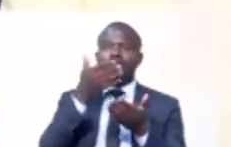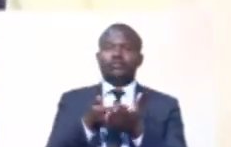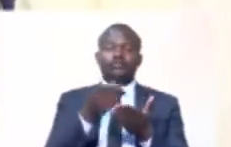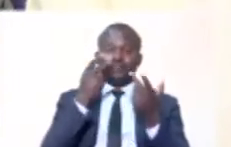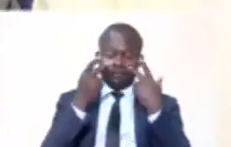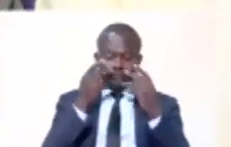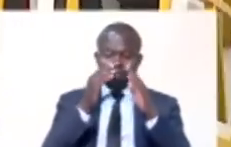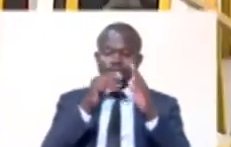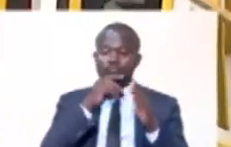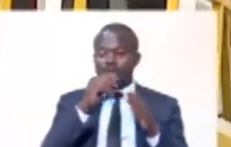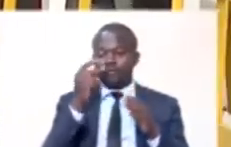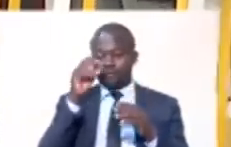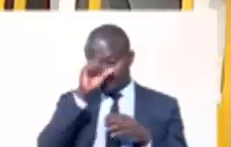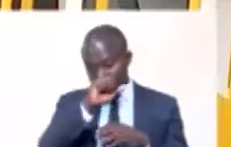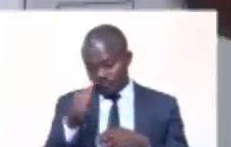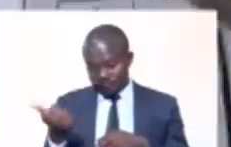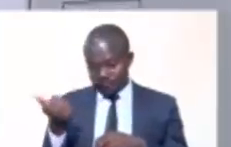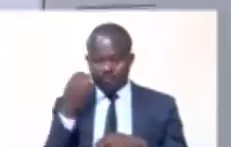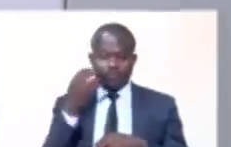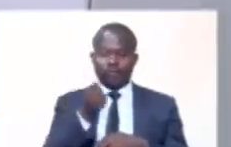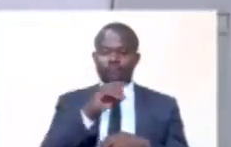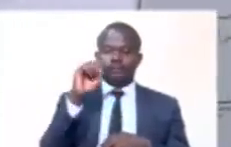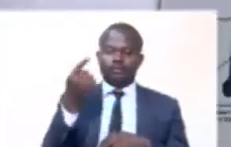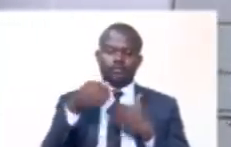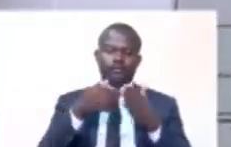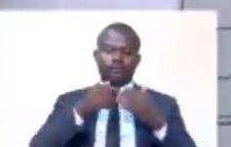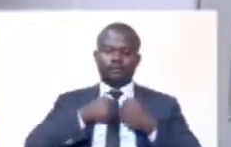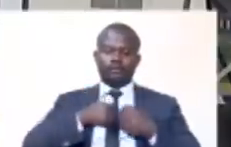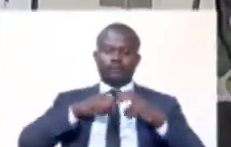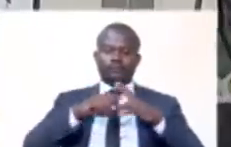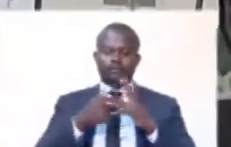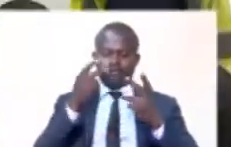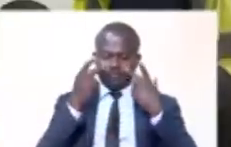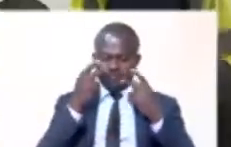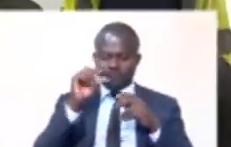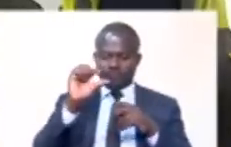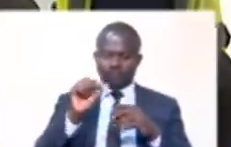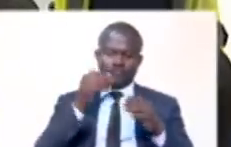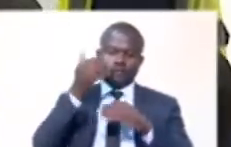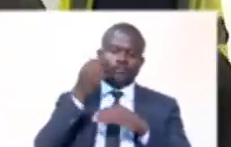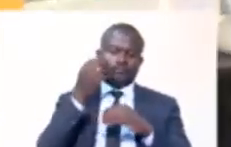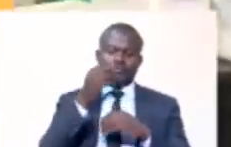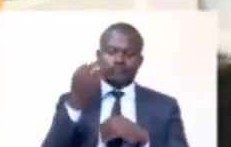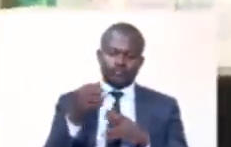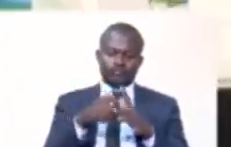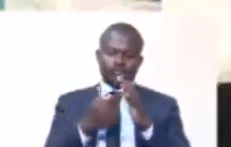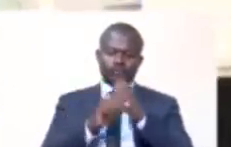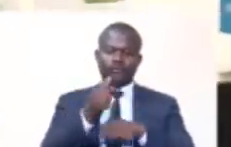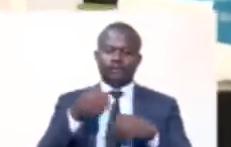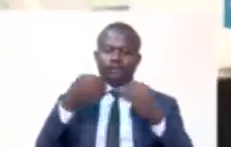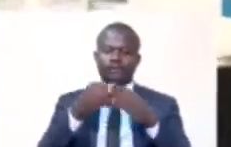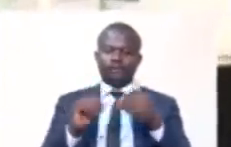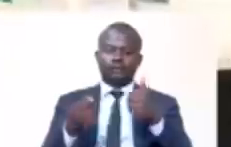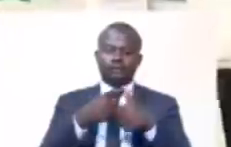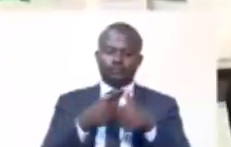umugabo zigasibundi. Icyakora mu mezi atatu ya mbere u Rwanda rwatangiye kubona nkeya ndetse muri werurwa hatangira ibikorwa byo gutanga doze ya